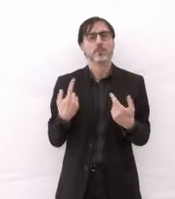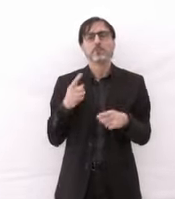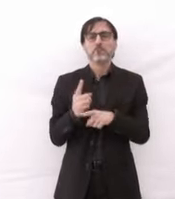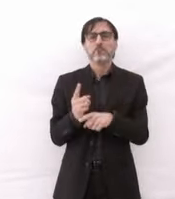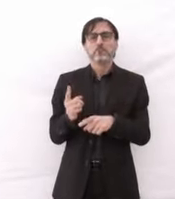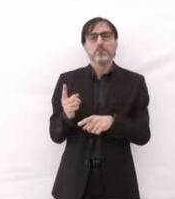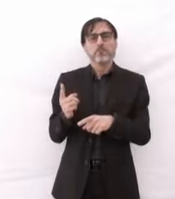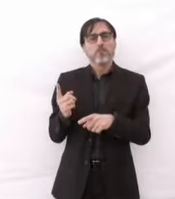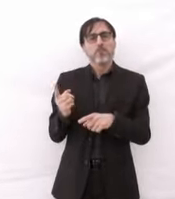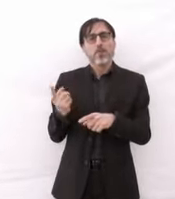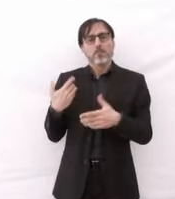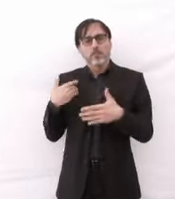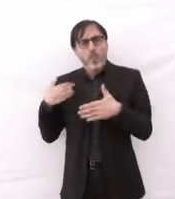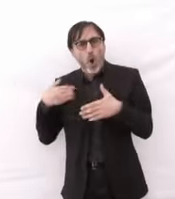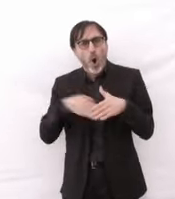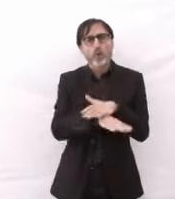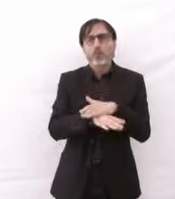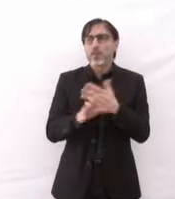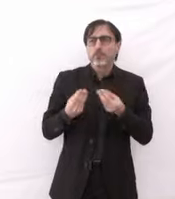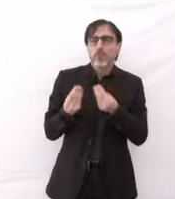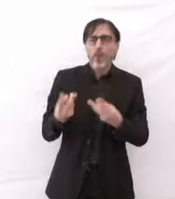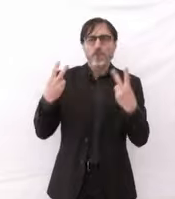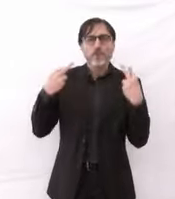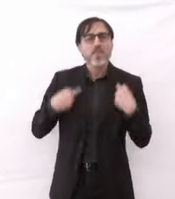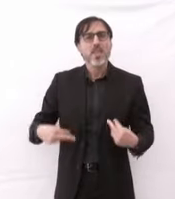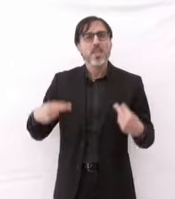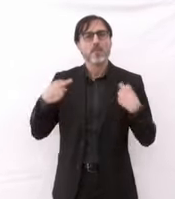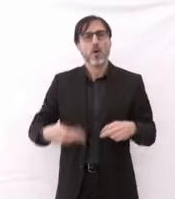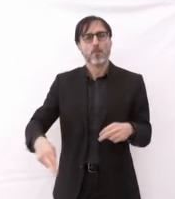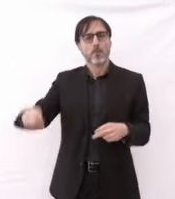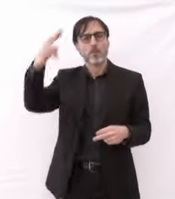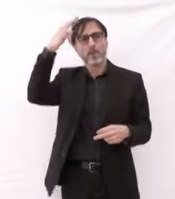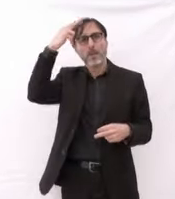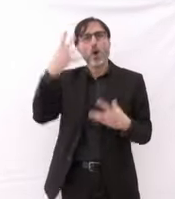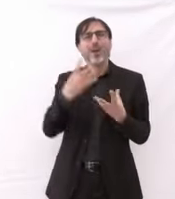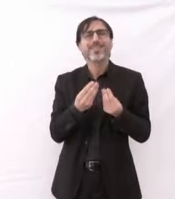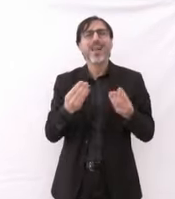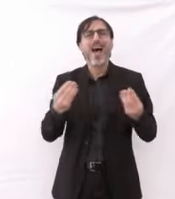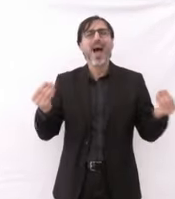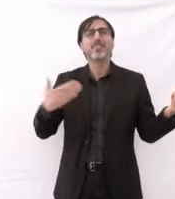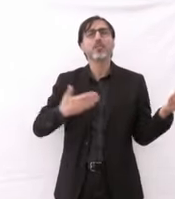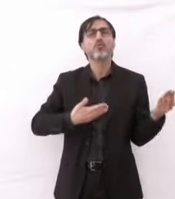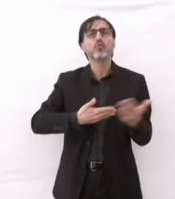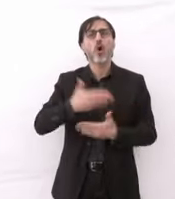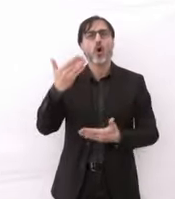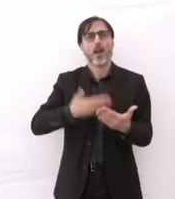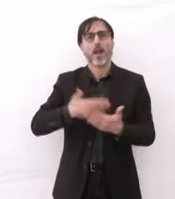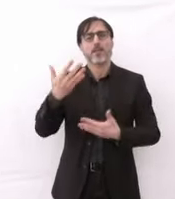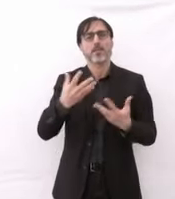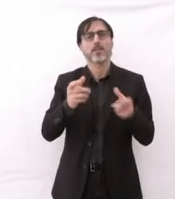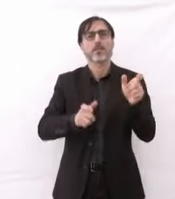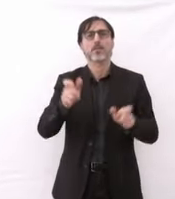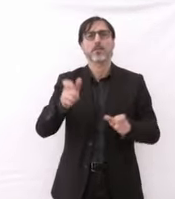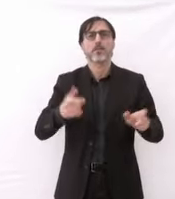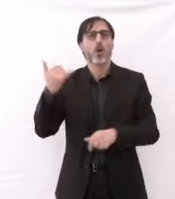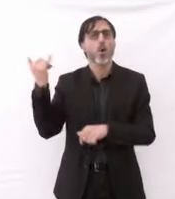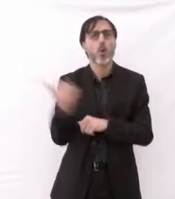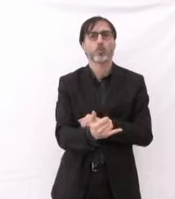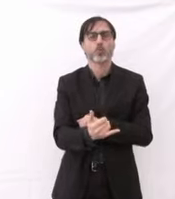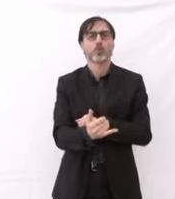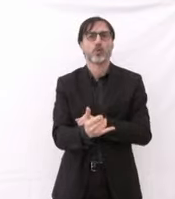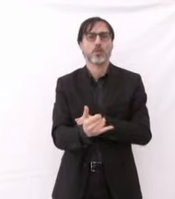Custodiamo e rendiamo viva la memoria di tanti giornalisti